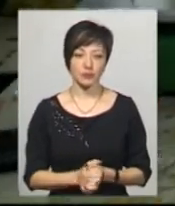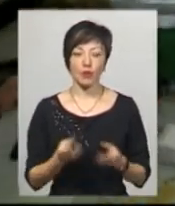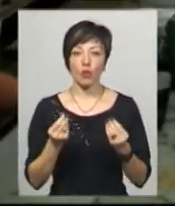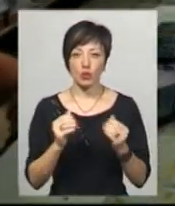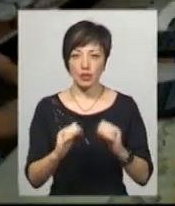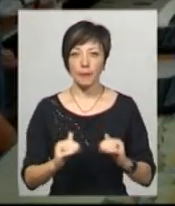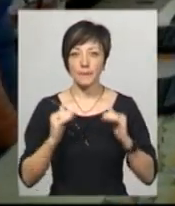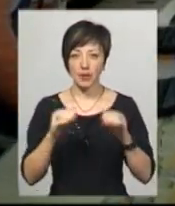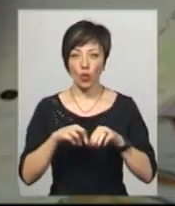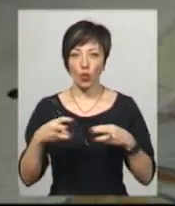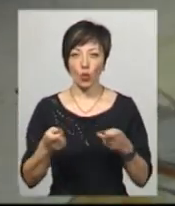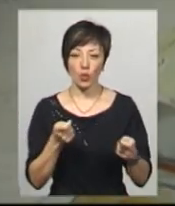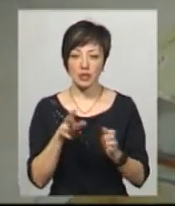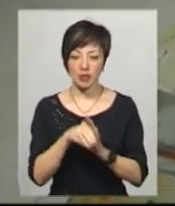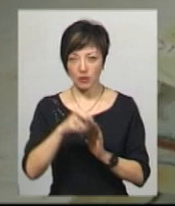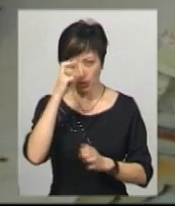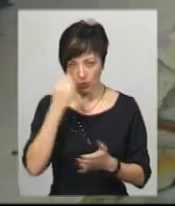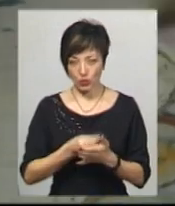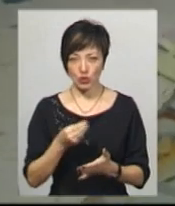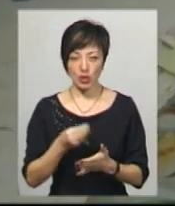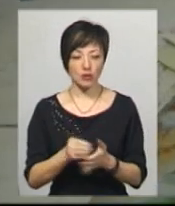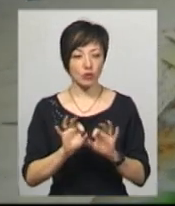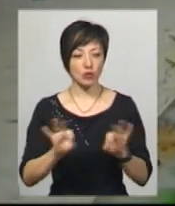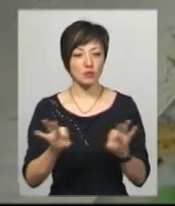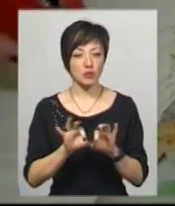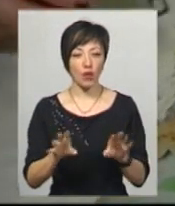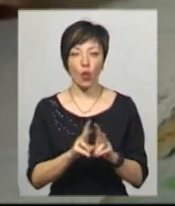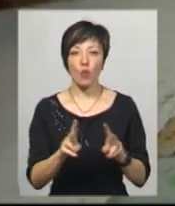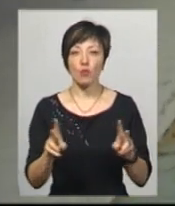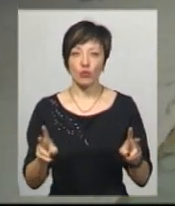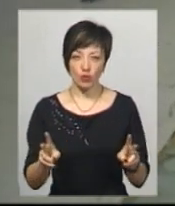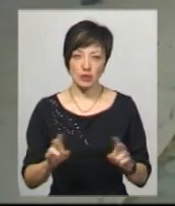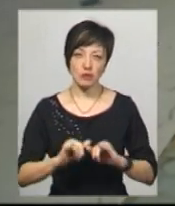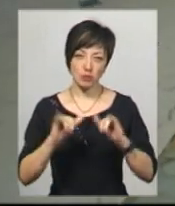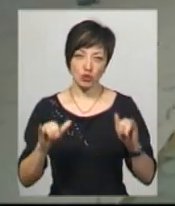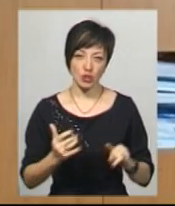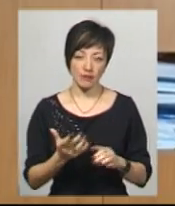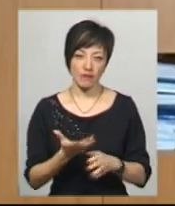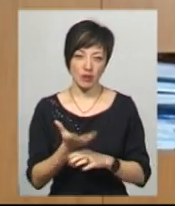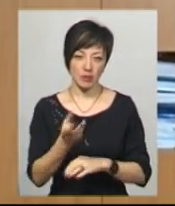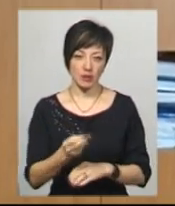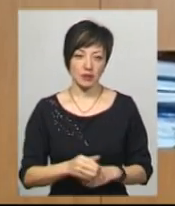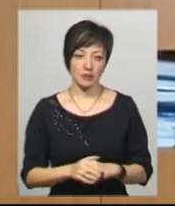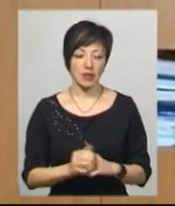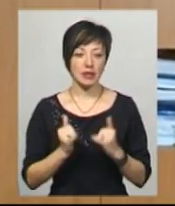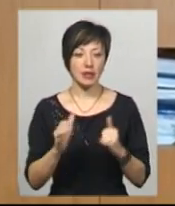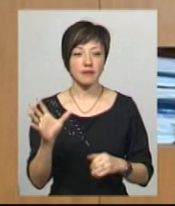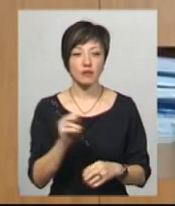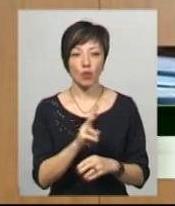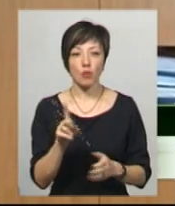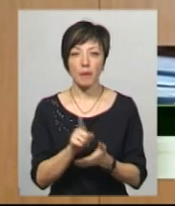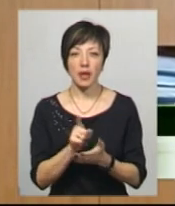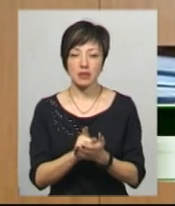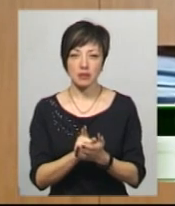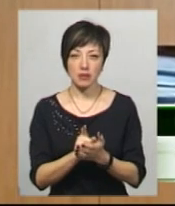на підвищення уряд заклав до держбюджету. Микола Шамбір розповідає, кому з пенсіонерів збільшать виплати. По суті, для всіх, кого пенсія